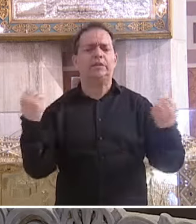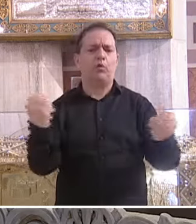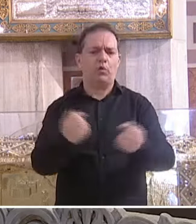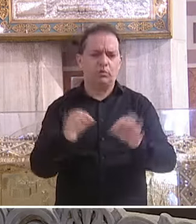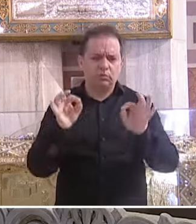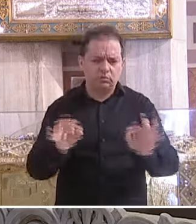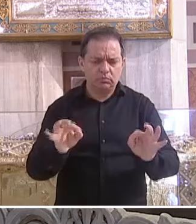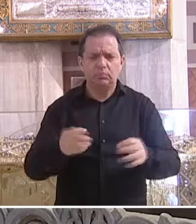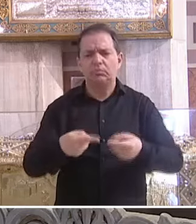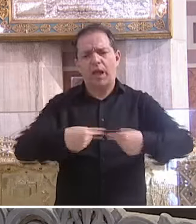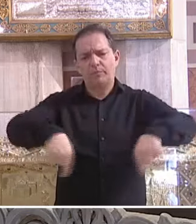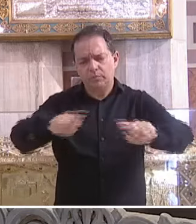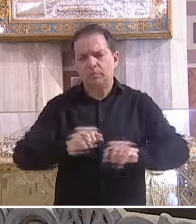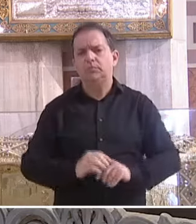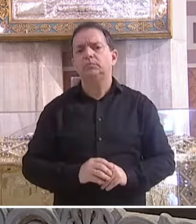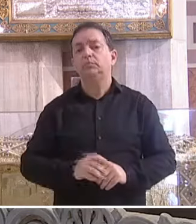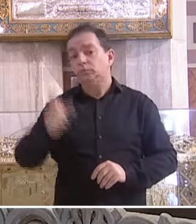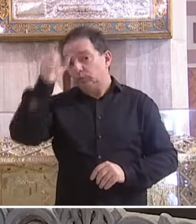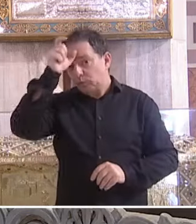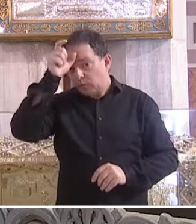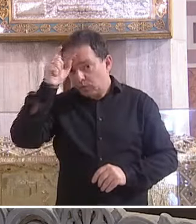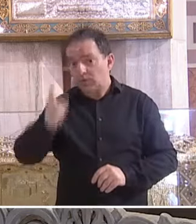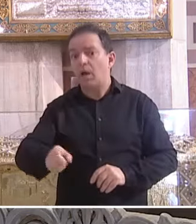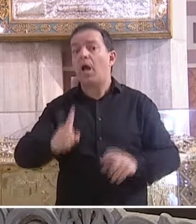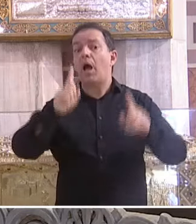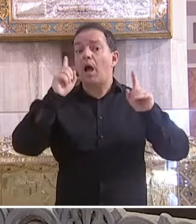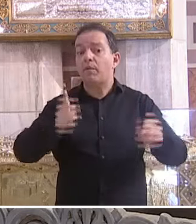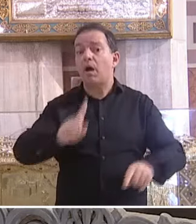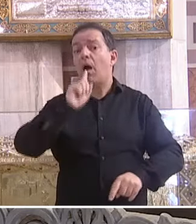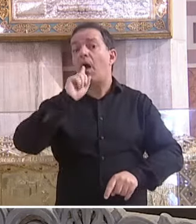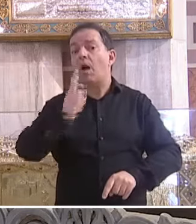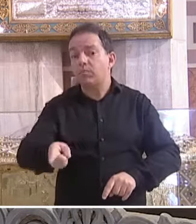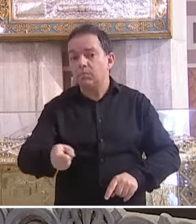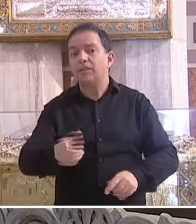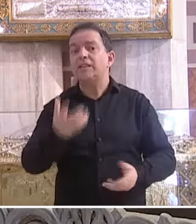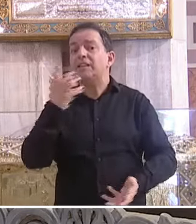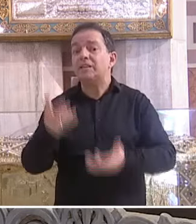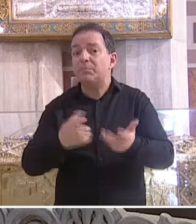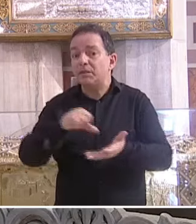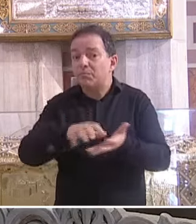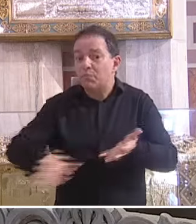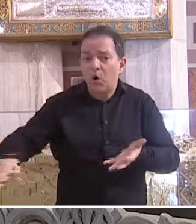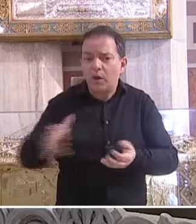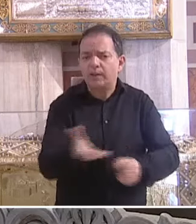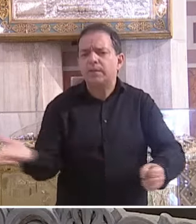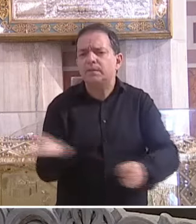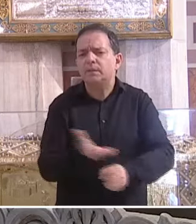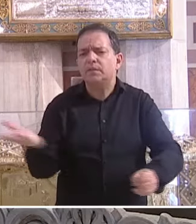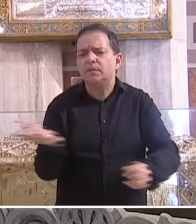Οθωμανοί διέταξαν την σφαγή του ελληνικού πληθυσμού της Σμύρνης, κατά την